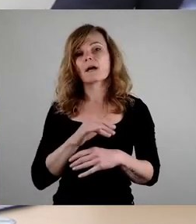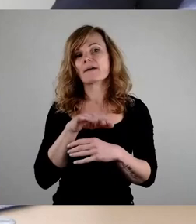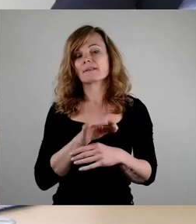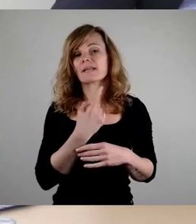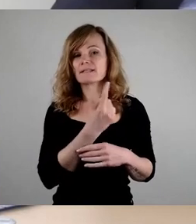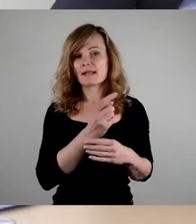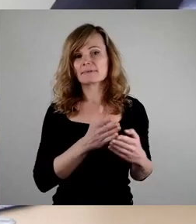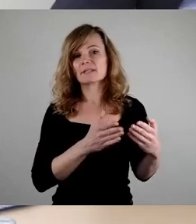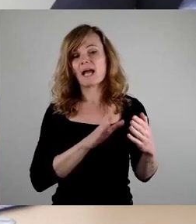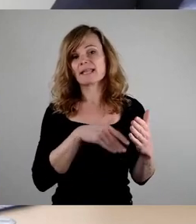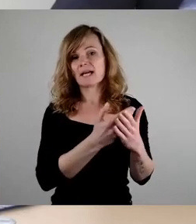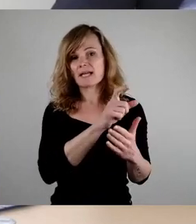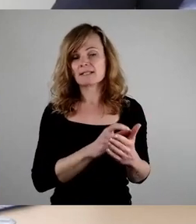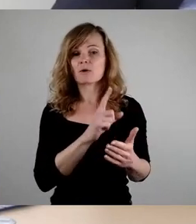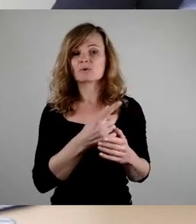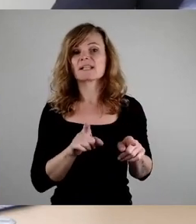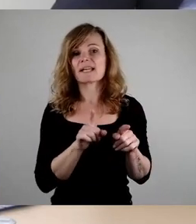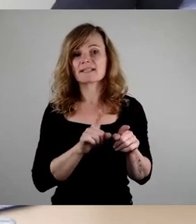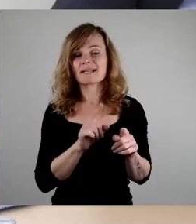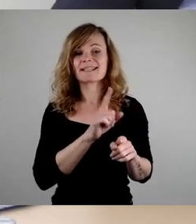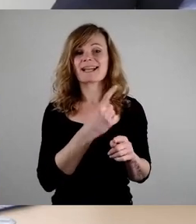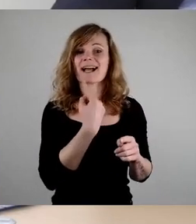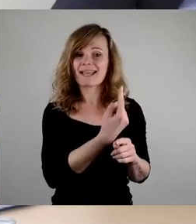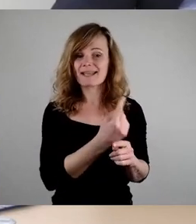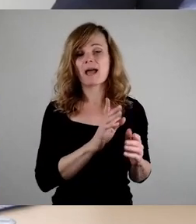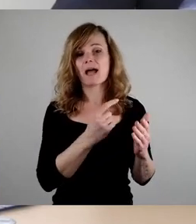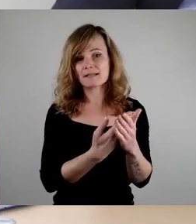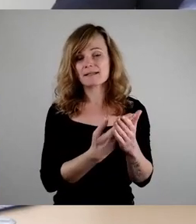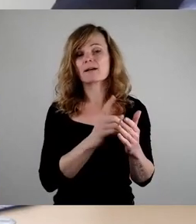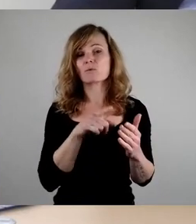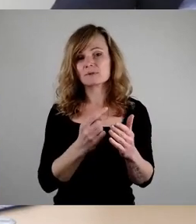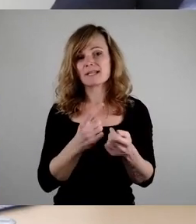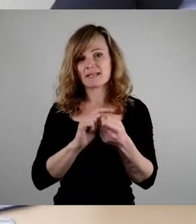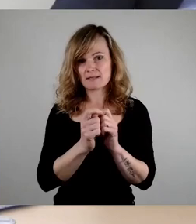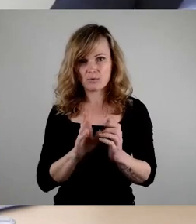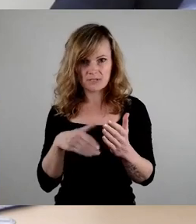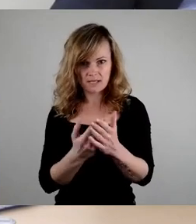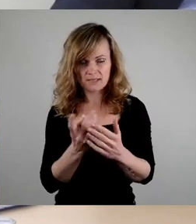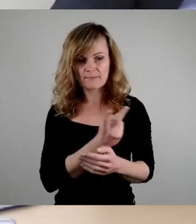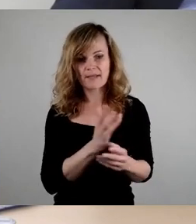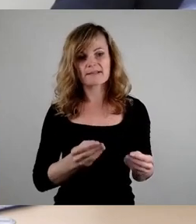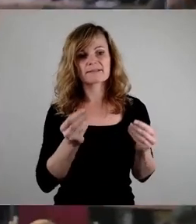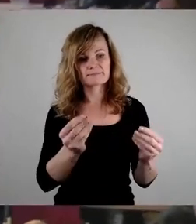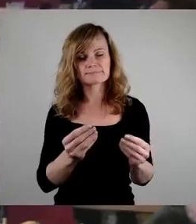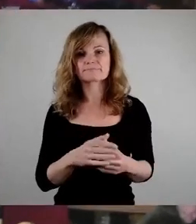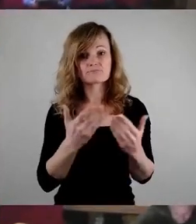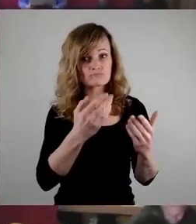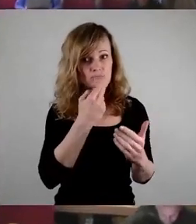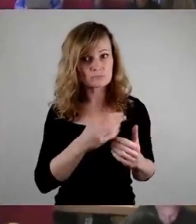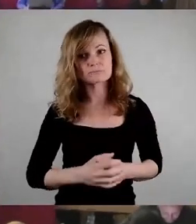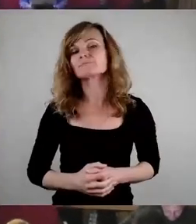einen Änderungsantrag zu ihrem eigenen Antrag einmal vorgelegt hat. Und Herr Lommel, wenn ich Sie bitten darf, das